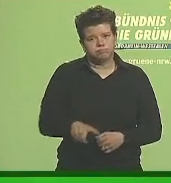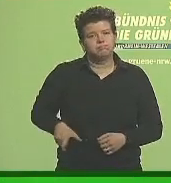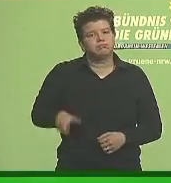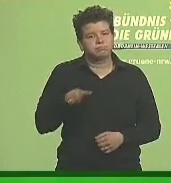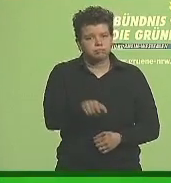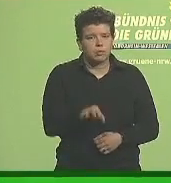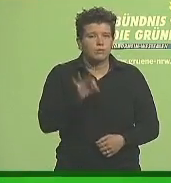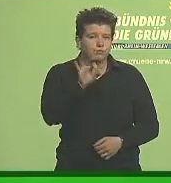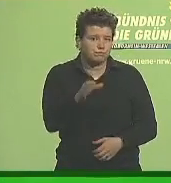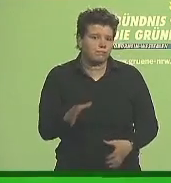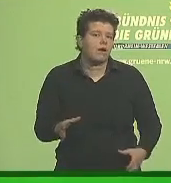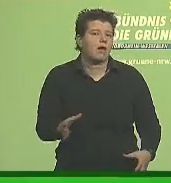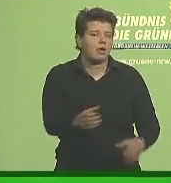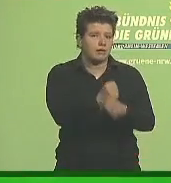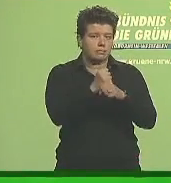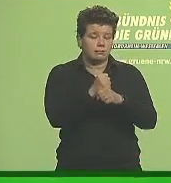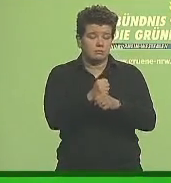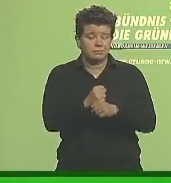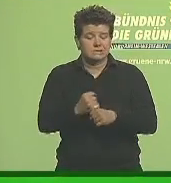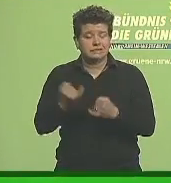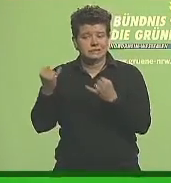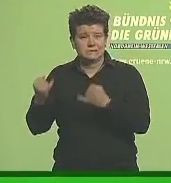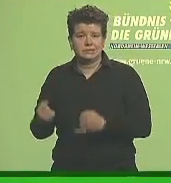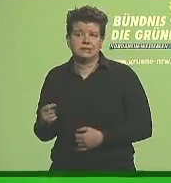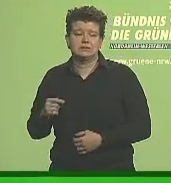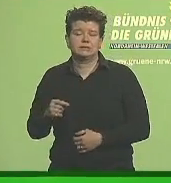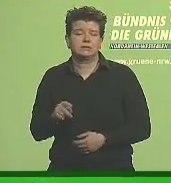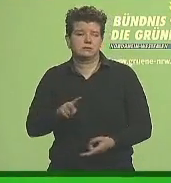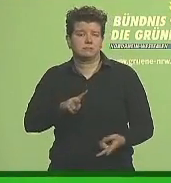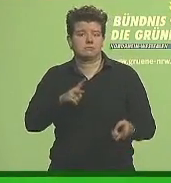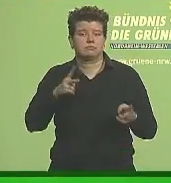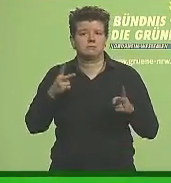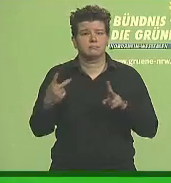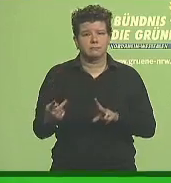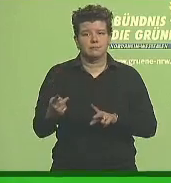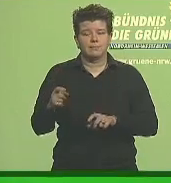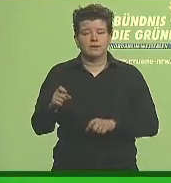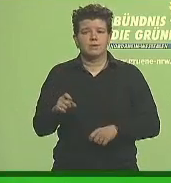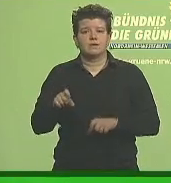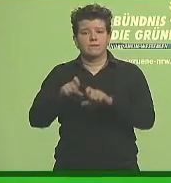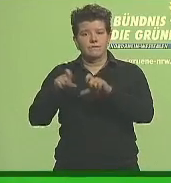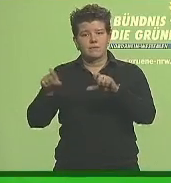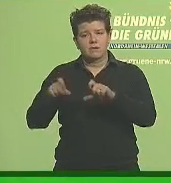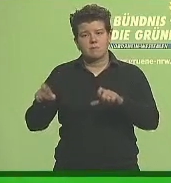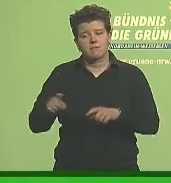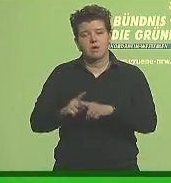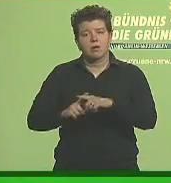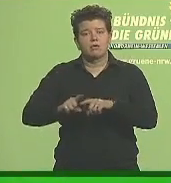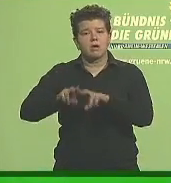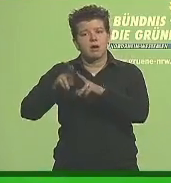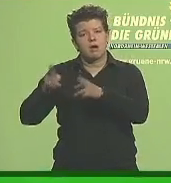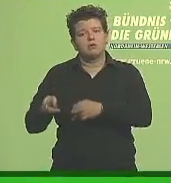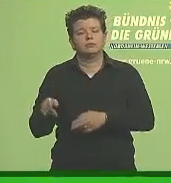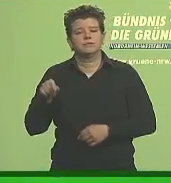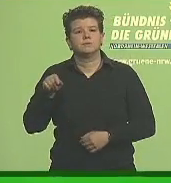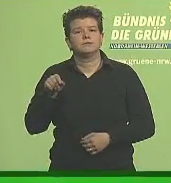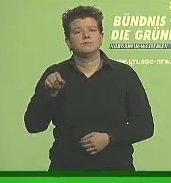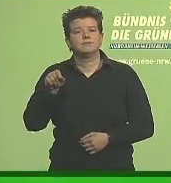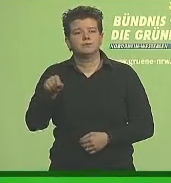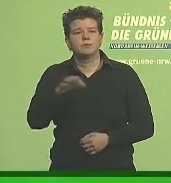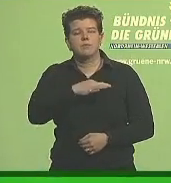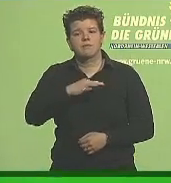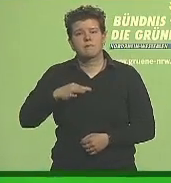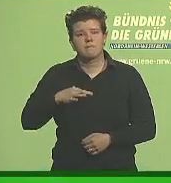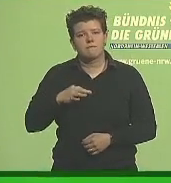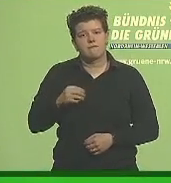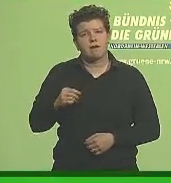schrittweise der Aufbau von kleinen und mittelständischen Unternehmen und keine kurzfristigen und unüberlegten Ad-hoc-Aktionen, bei denen